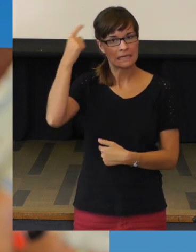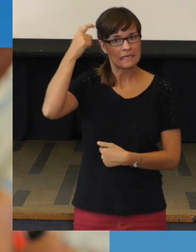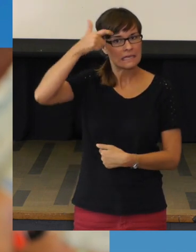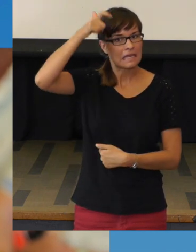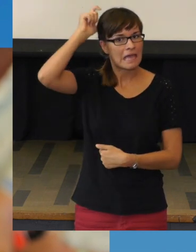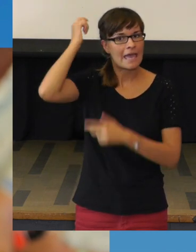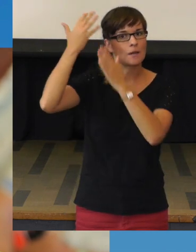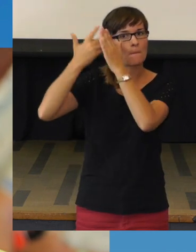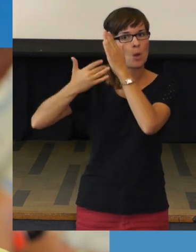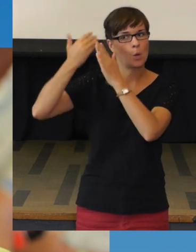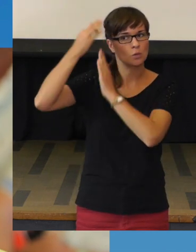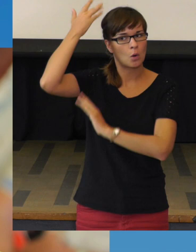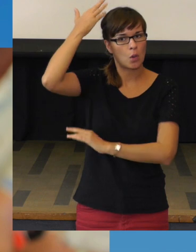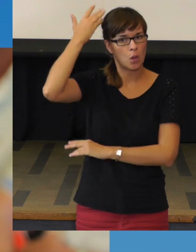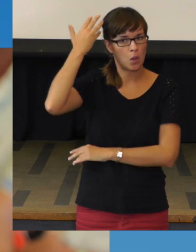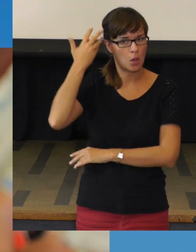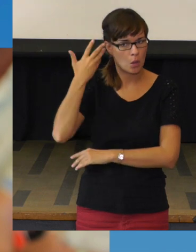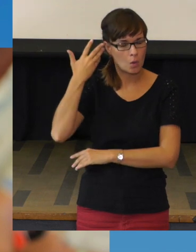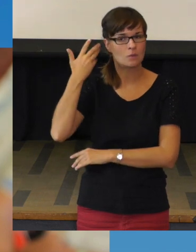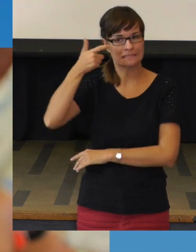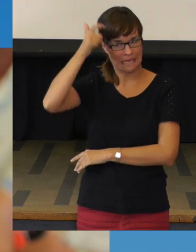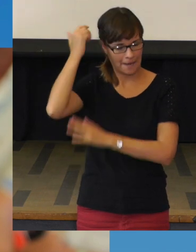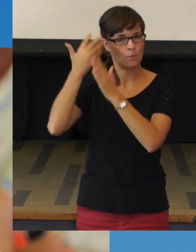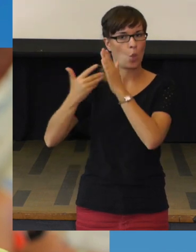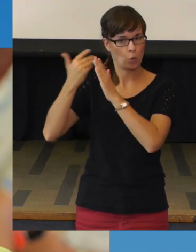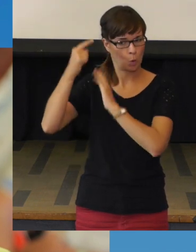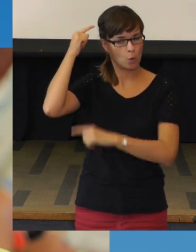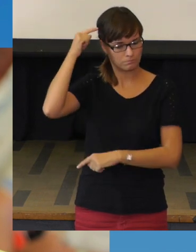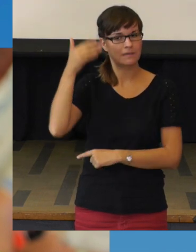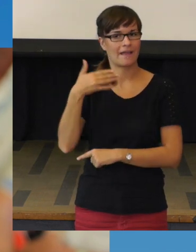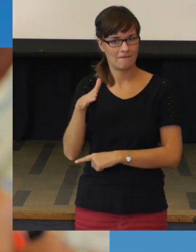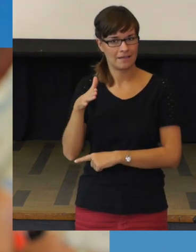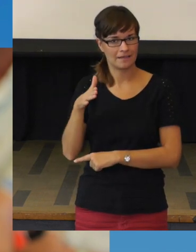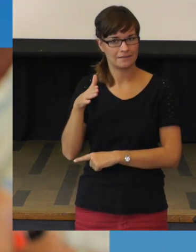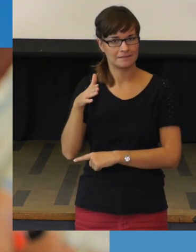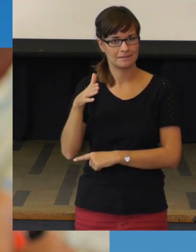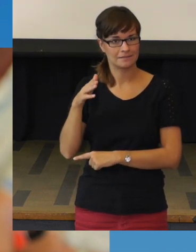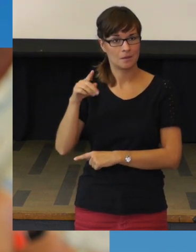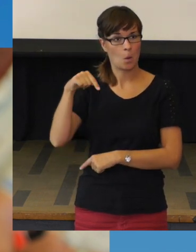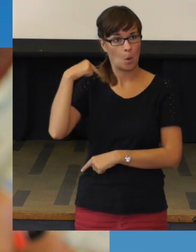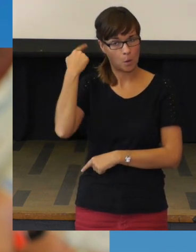Hirnblutung aufgetreten ist. Diese Hirnblutung hat sich dann